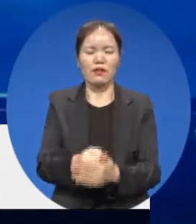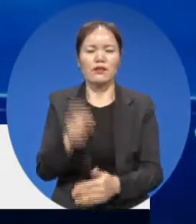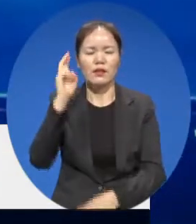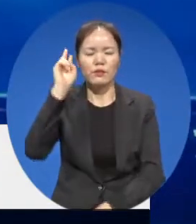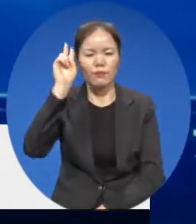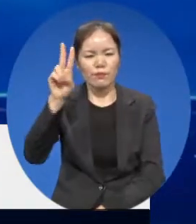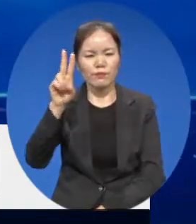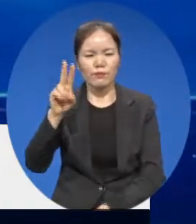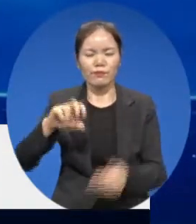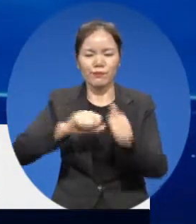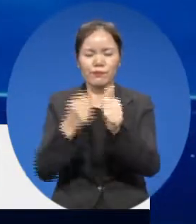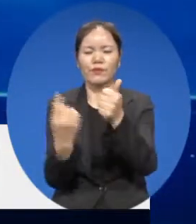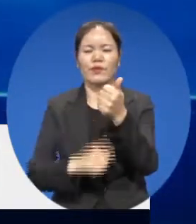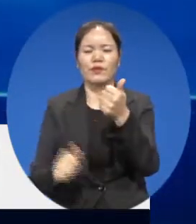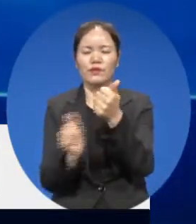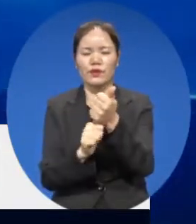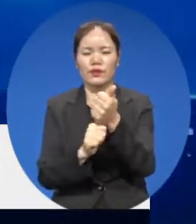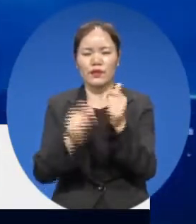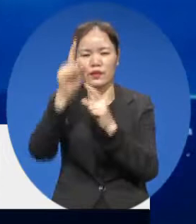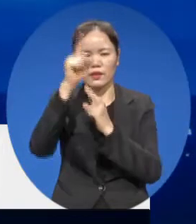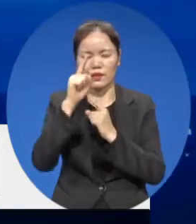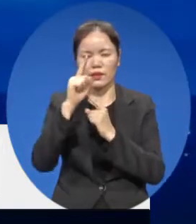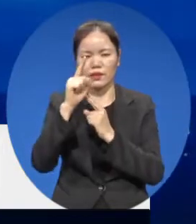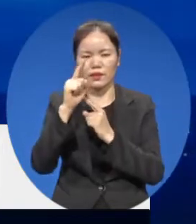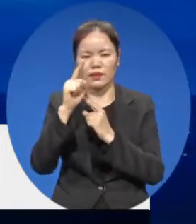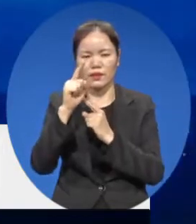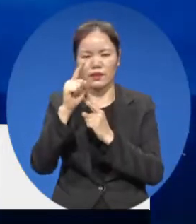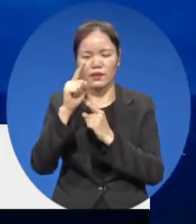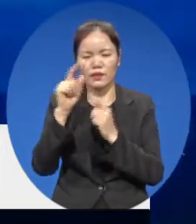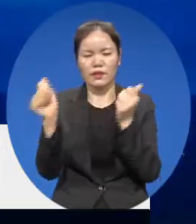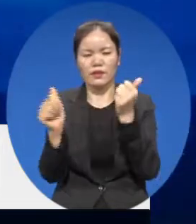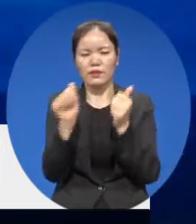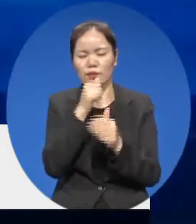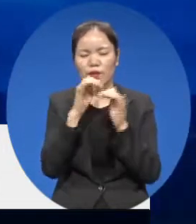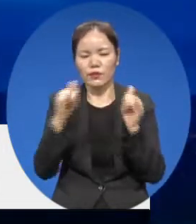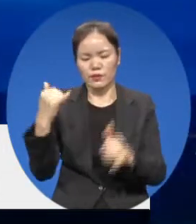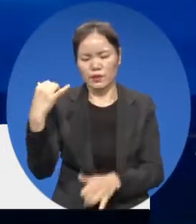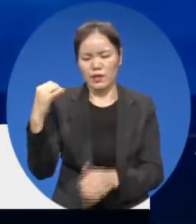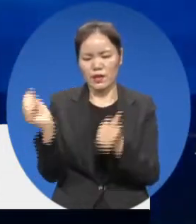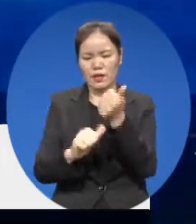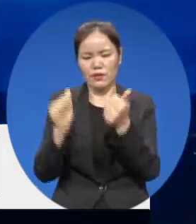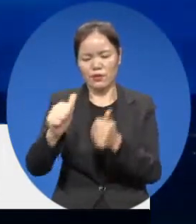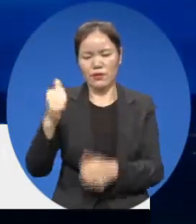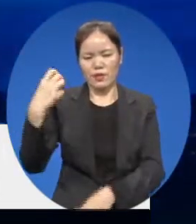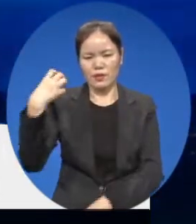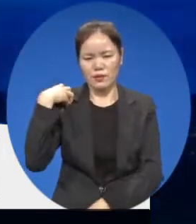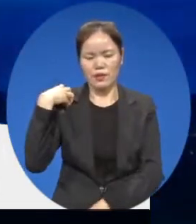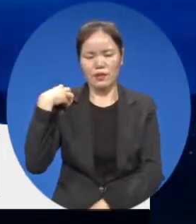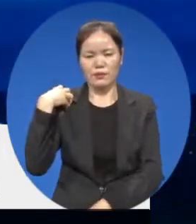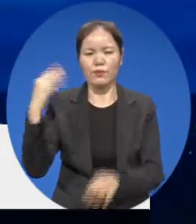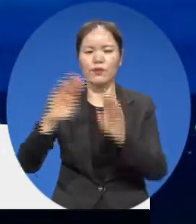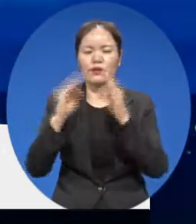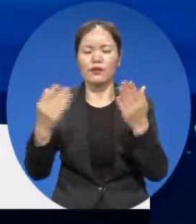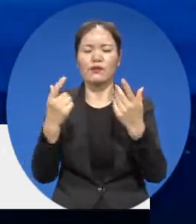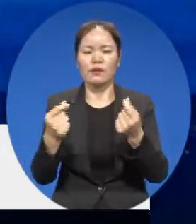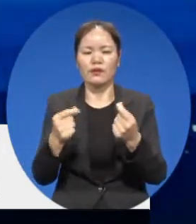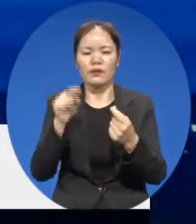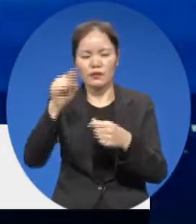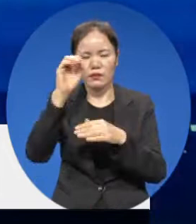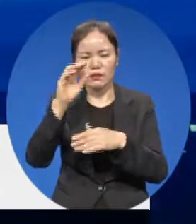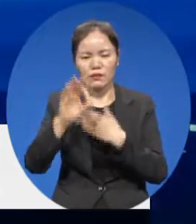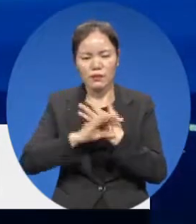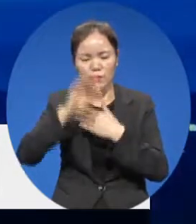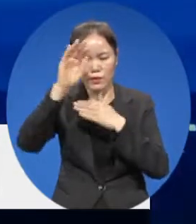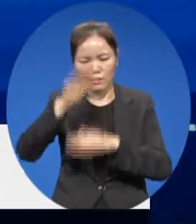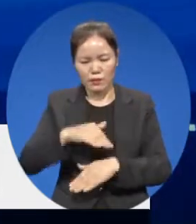징계위원회 는 이용구 변호사가 위원장을 맡아서 아마 열릴 것 같습니다 어떤 내용을 그렇다면 정말